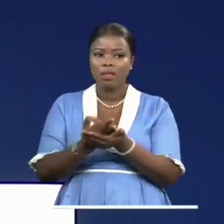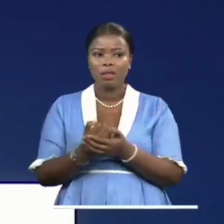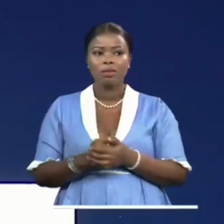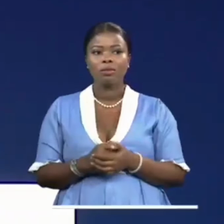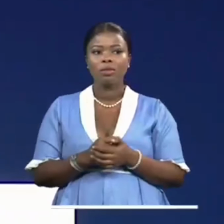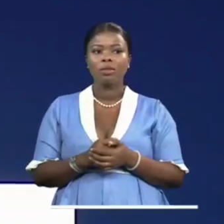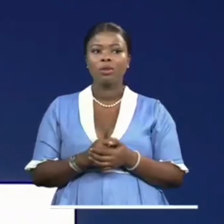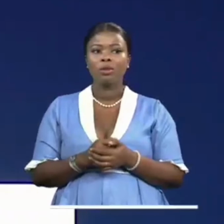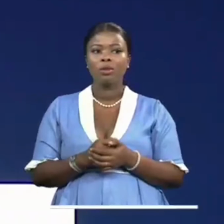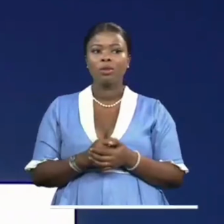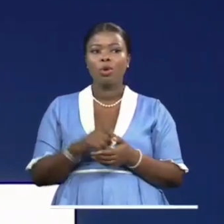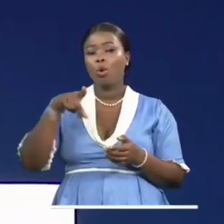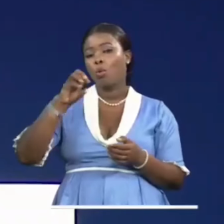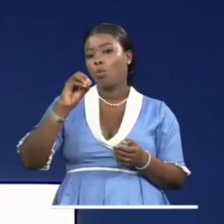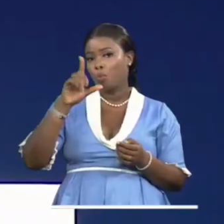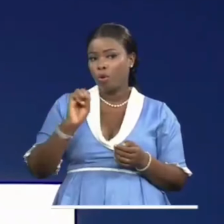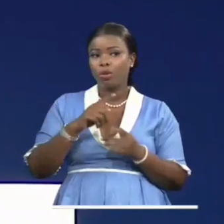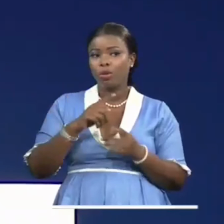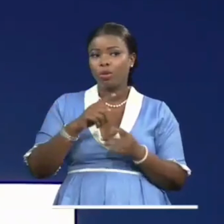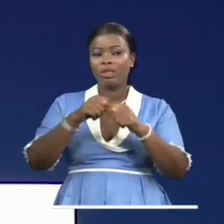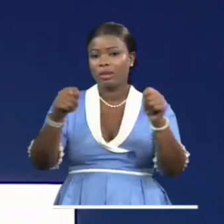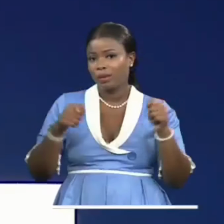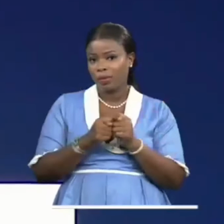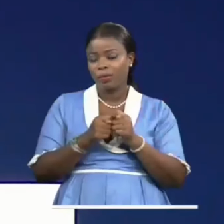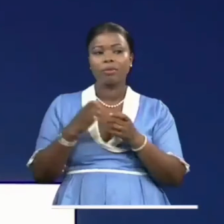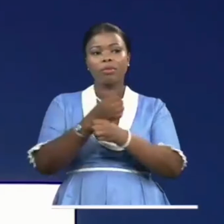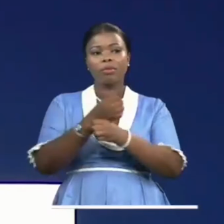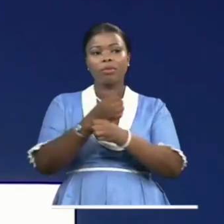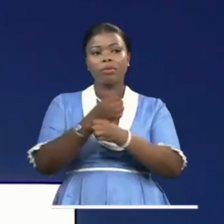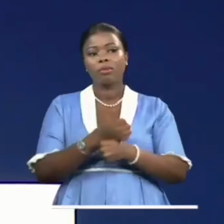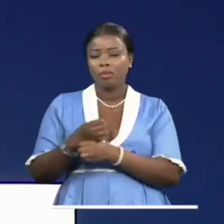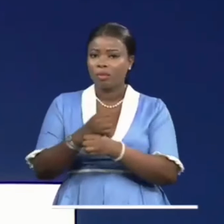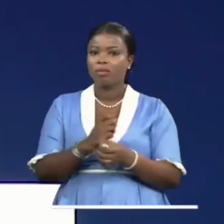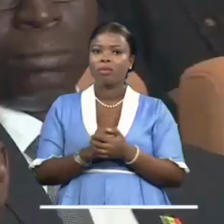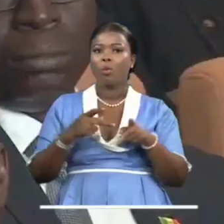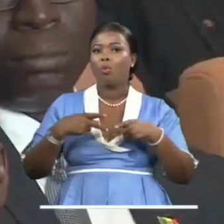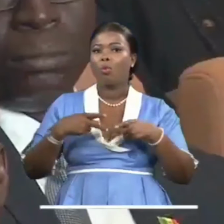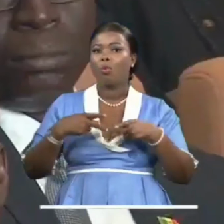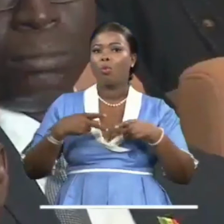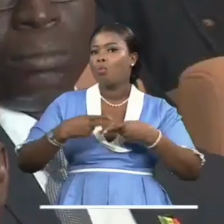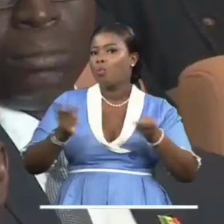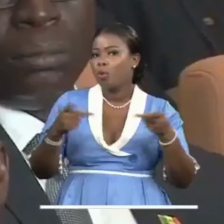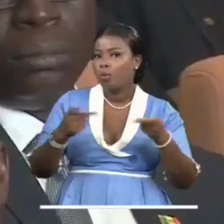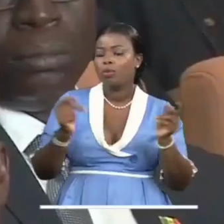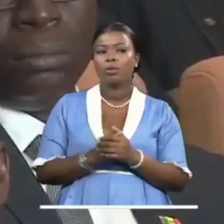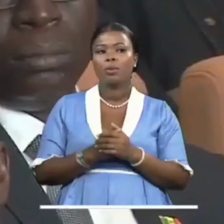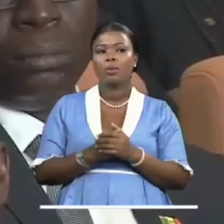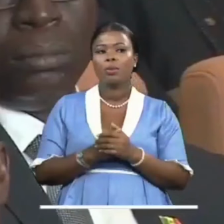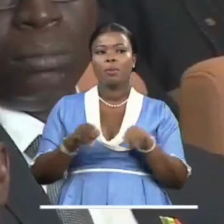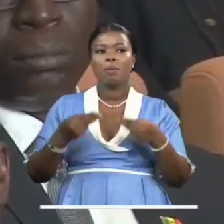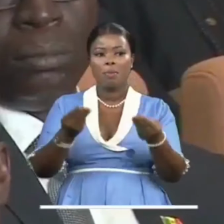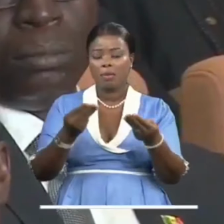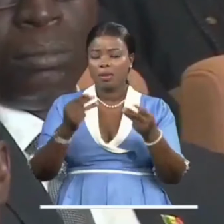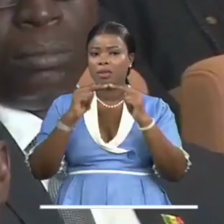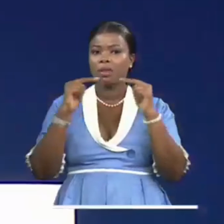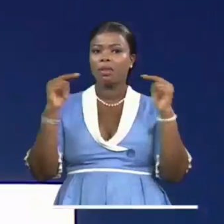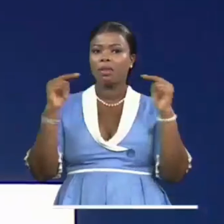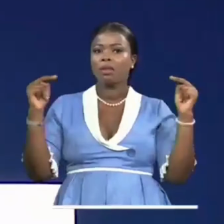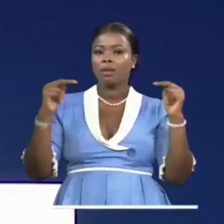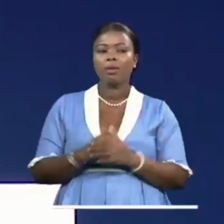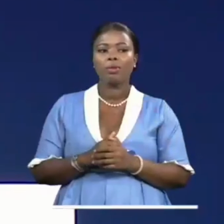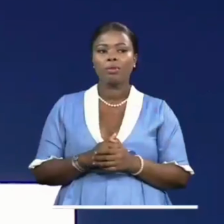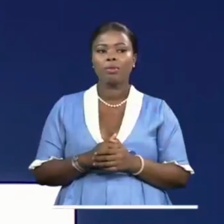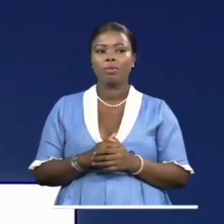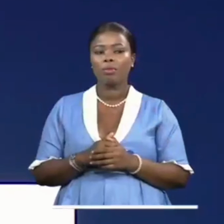territoires tous les services d'encadrement de promotion de mise à niveau doivent être